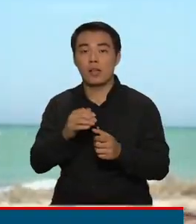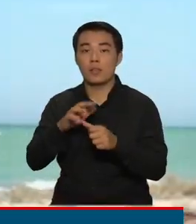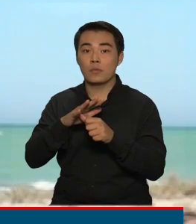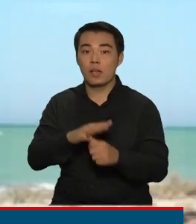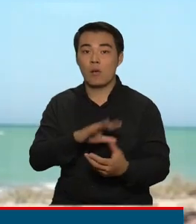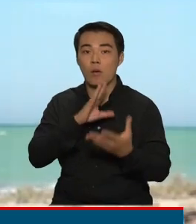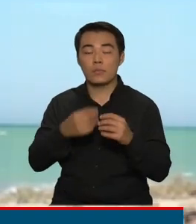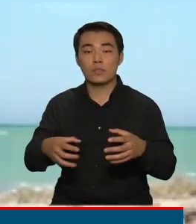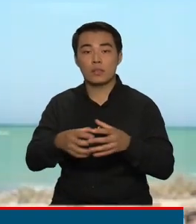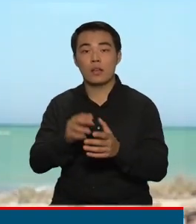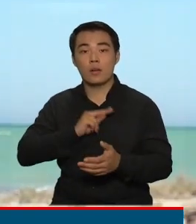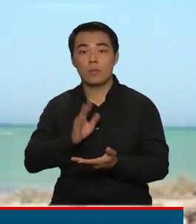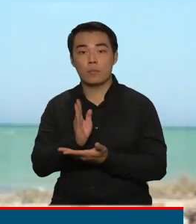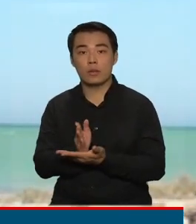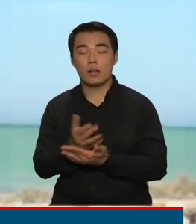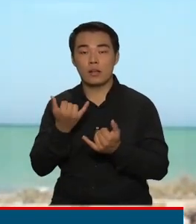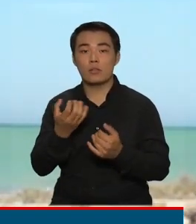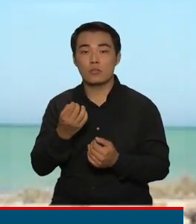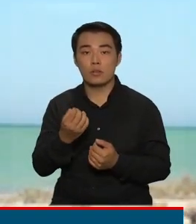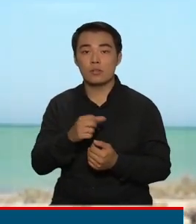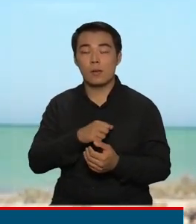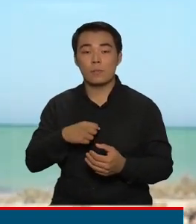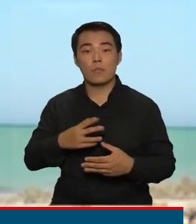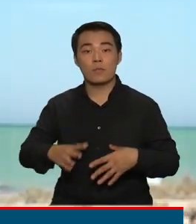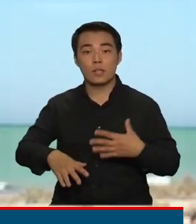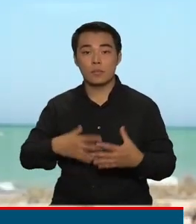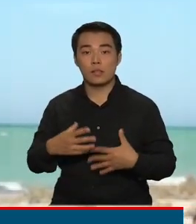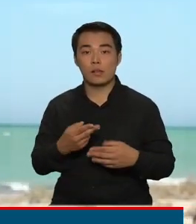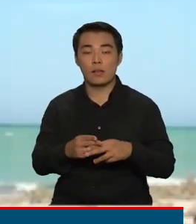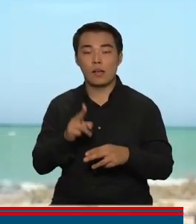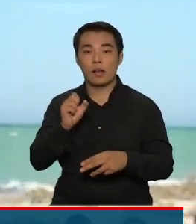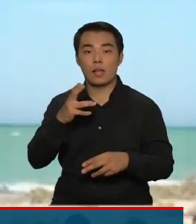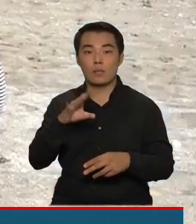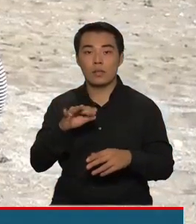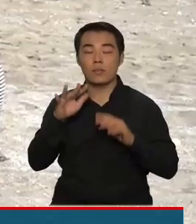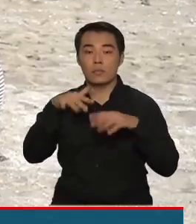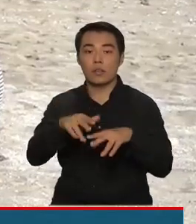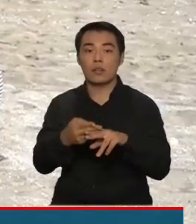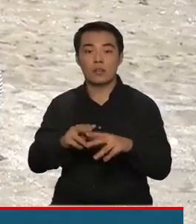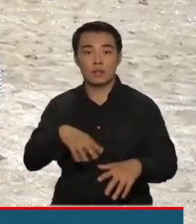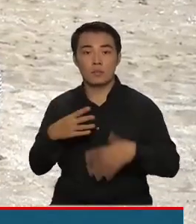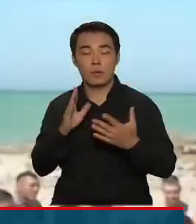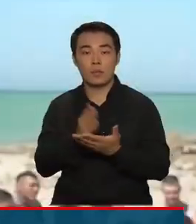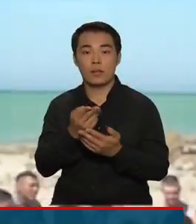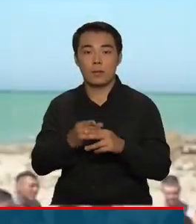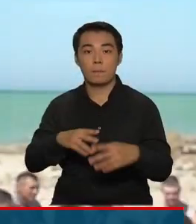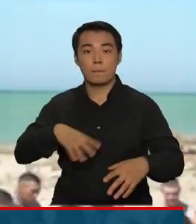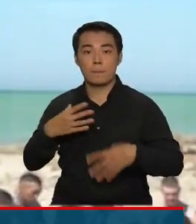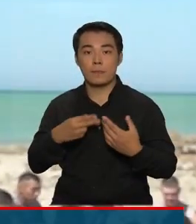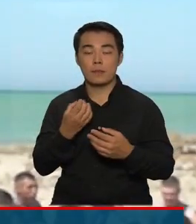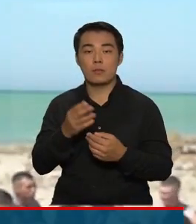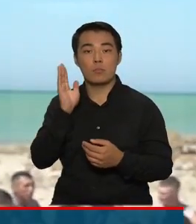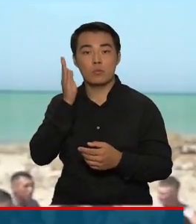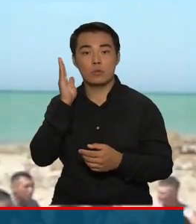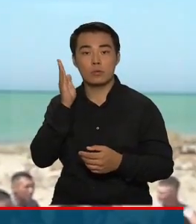шабуылдау батальонында қызмет етіп жатырмыз. Және де біздің жаттығулар осы Каспий теңізі жағасында болады. Бұл жаттығулар бізге алдағы